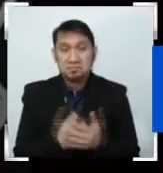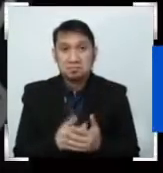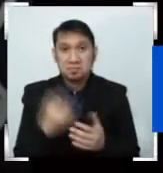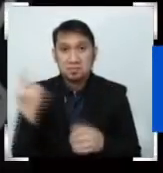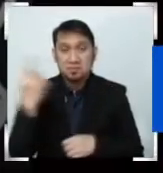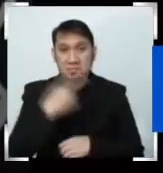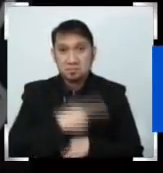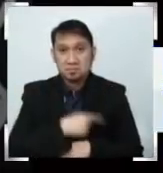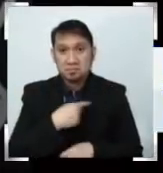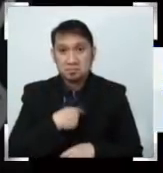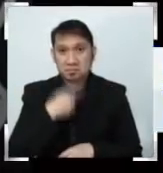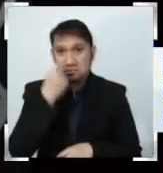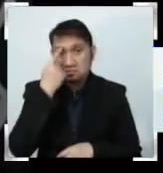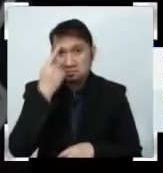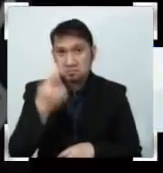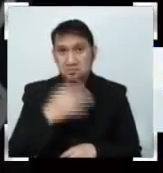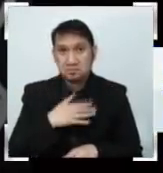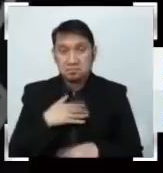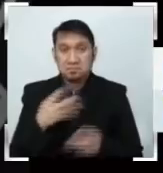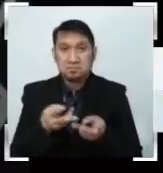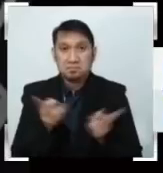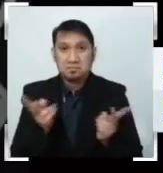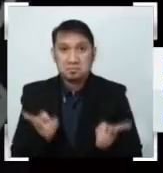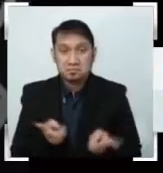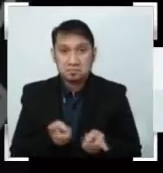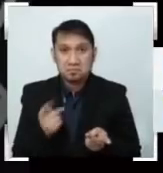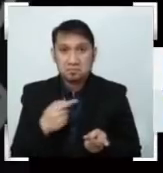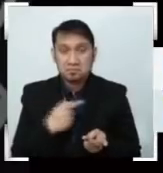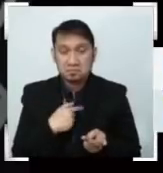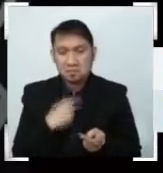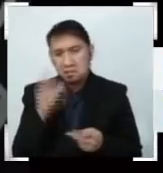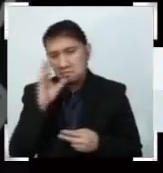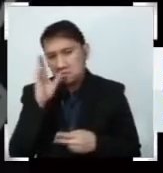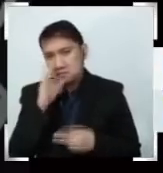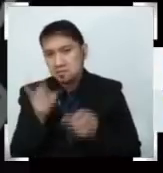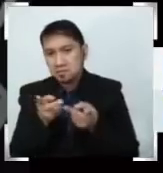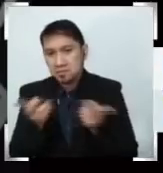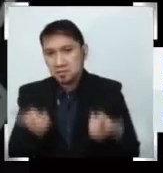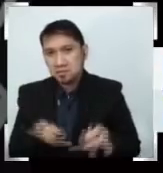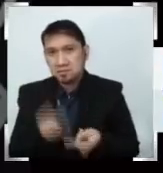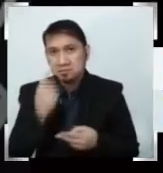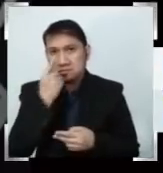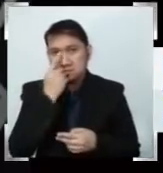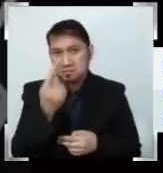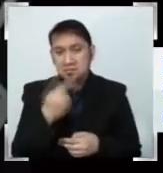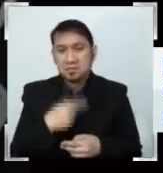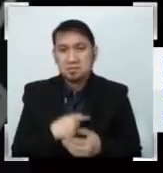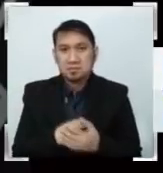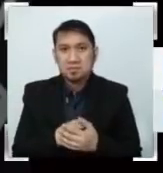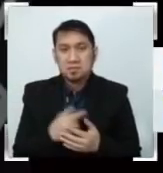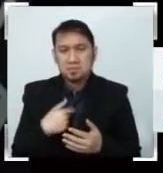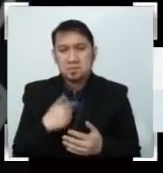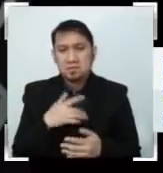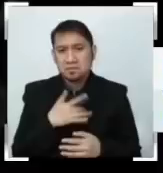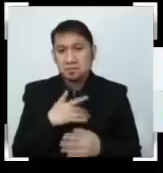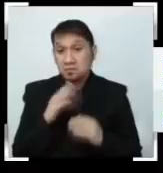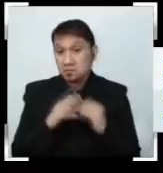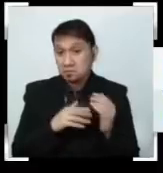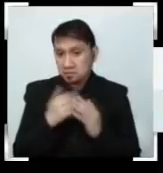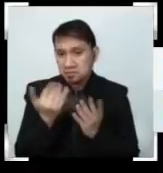po mag-isa doon sa place na yun. Nahanap po ako ng lugar na alam ko po comfortably po ako